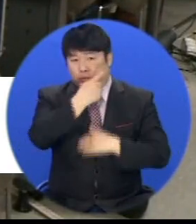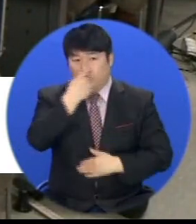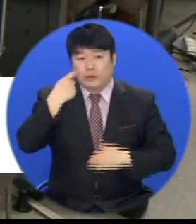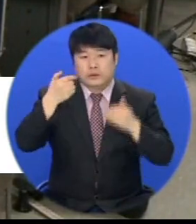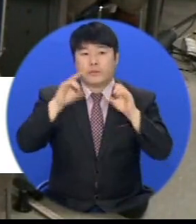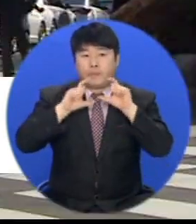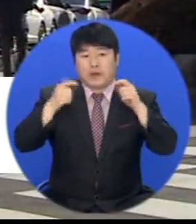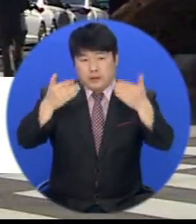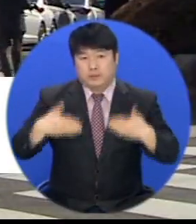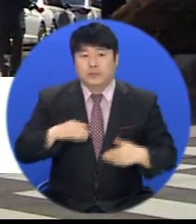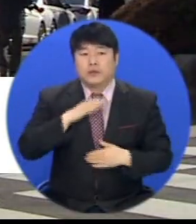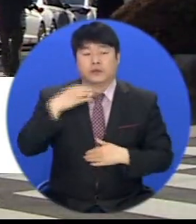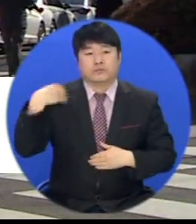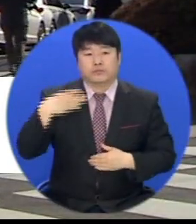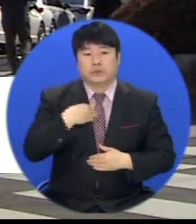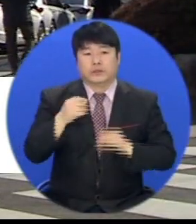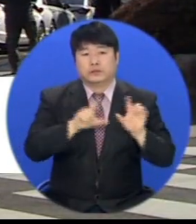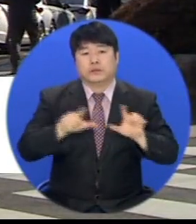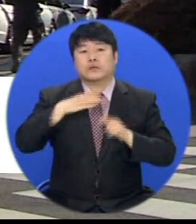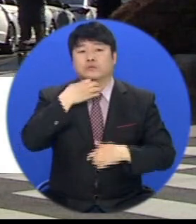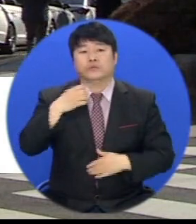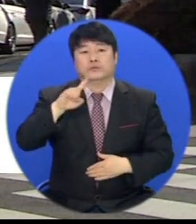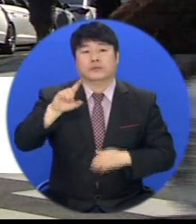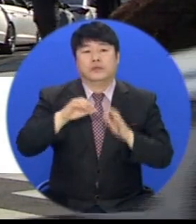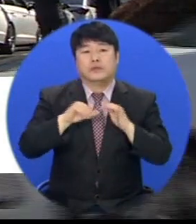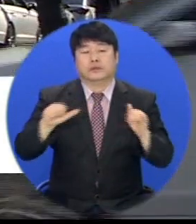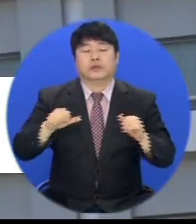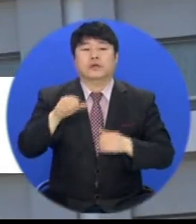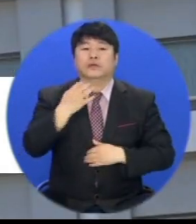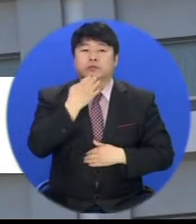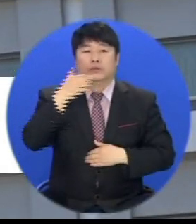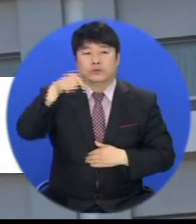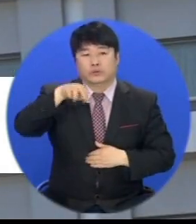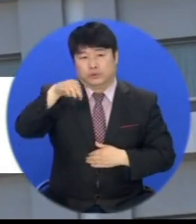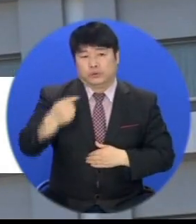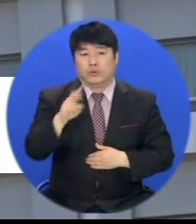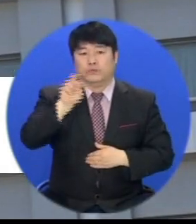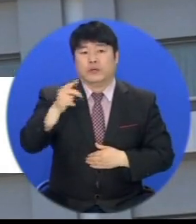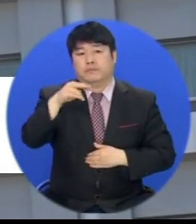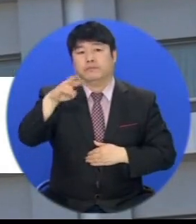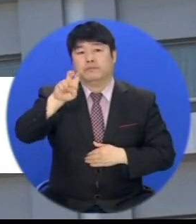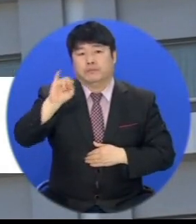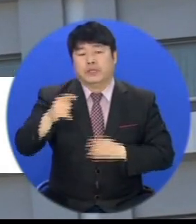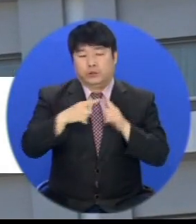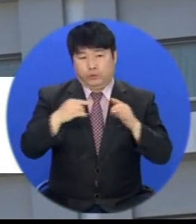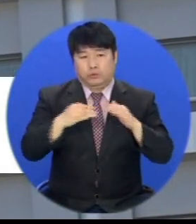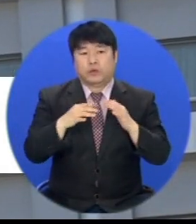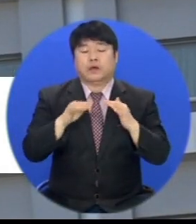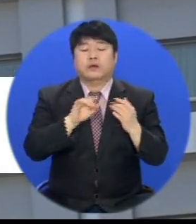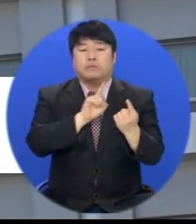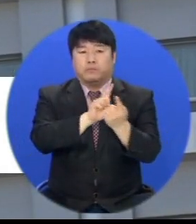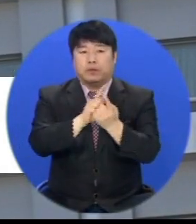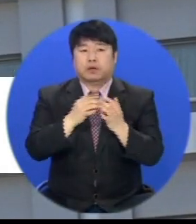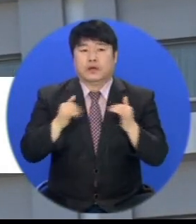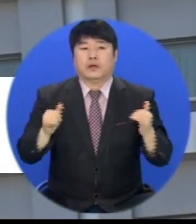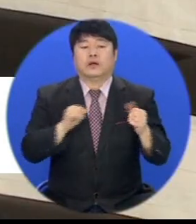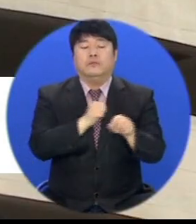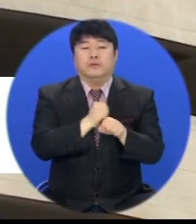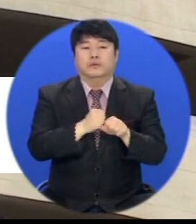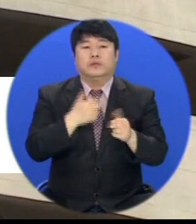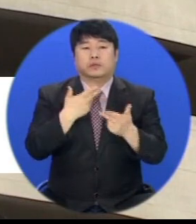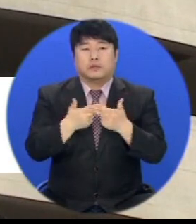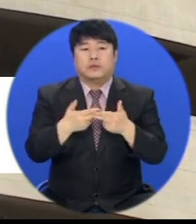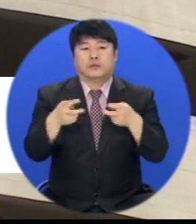무안에 사는 91살 B씨는 서울 구로 만민교회 확진자와 접촉해 현재 전남대병원으로 이송돼 치료를